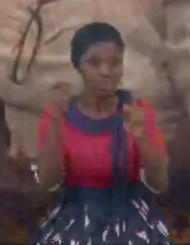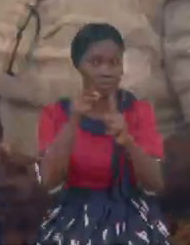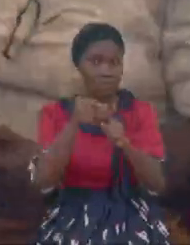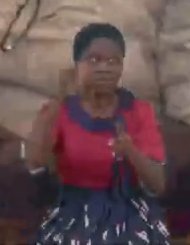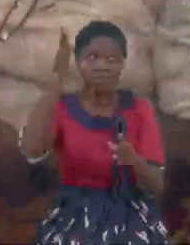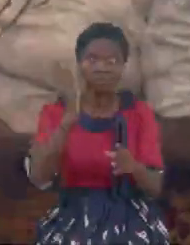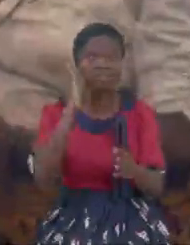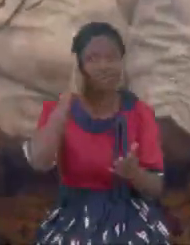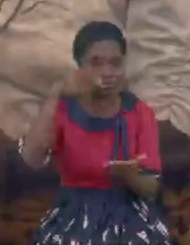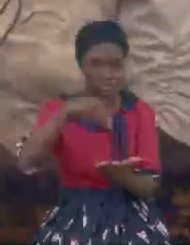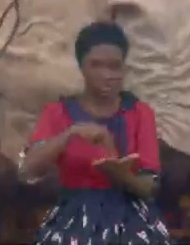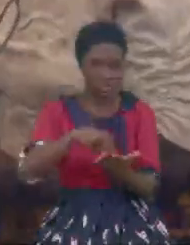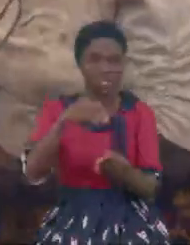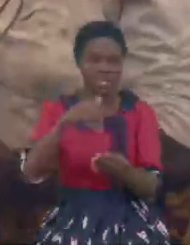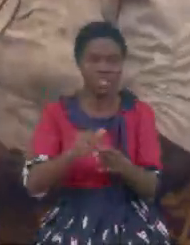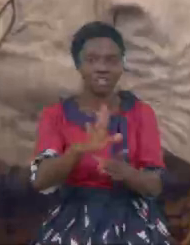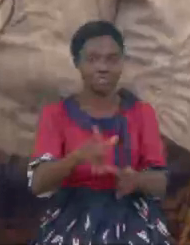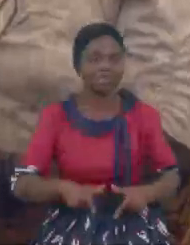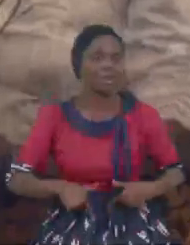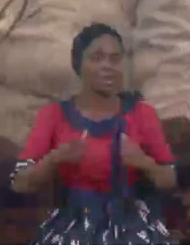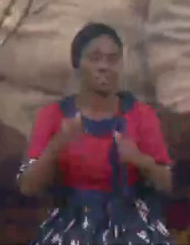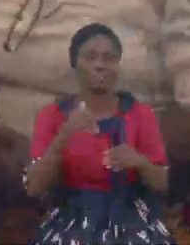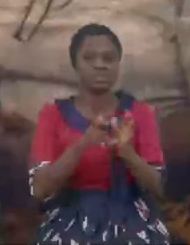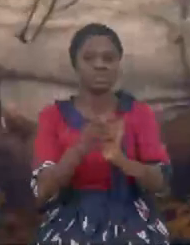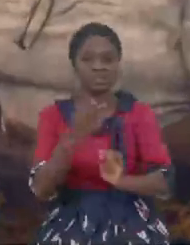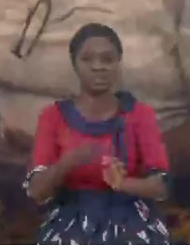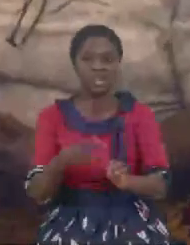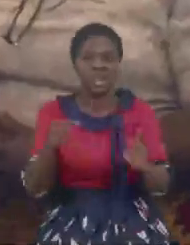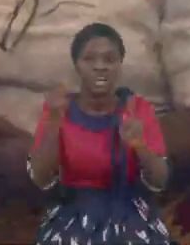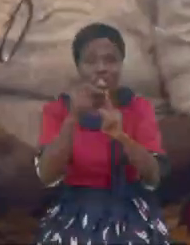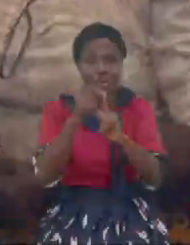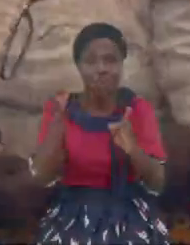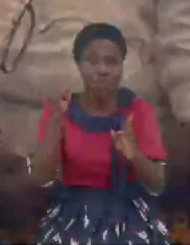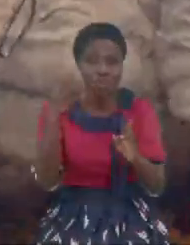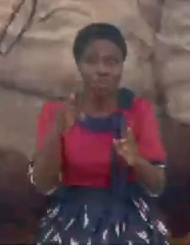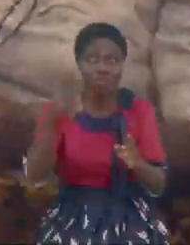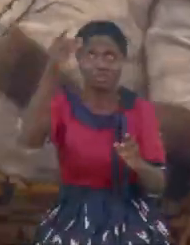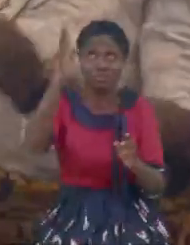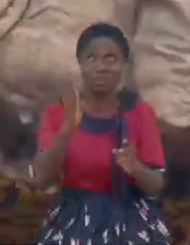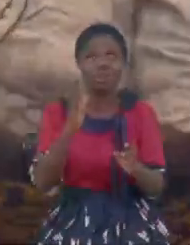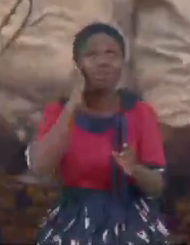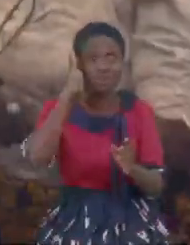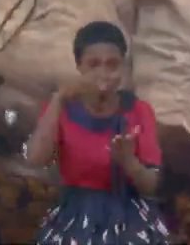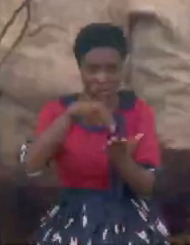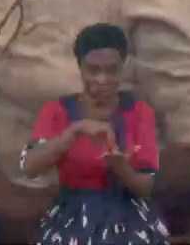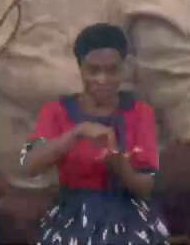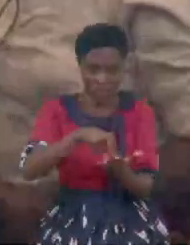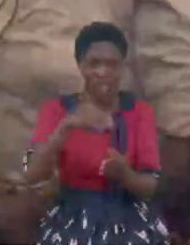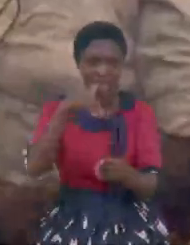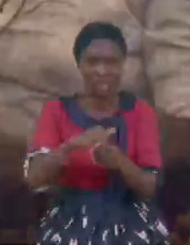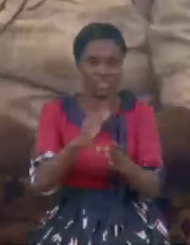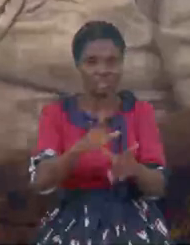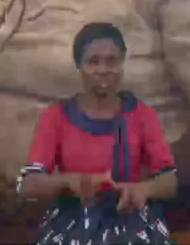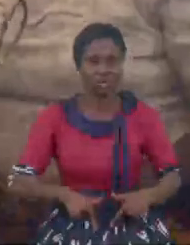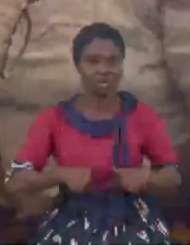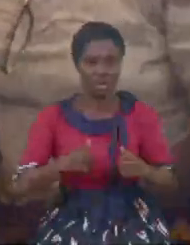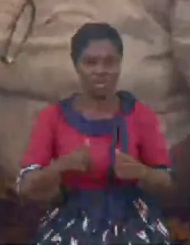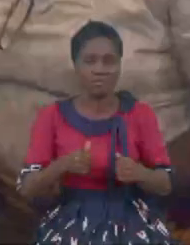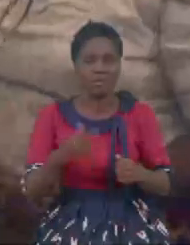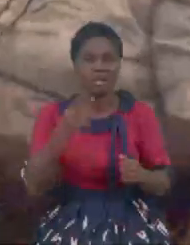va s'accomplir dans votre vie. La parole de Dieu va s'accomplir dans ta vie.